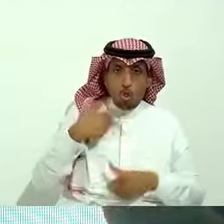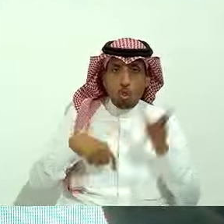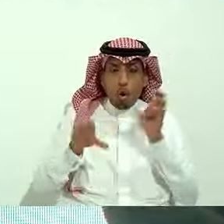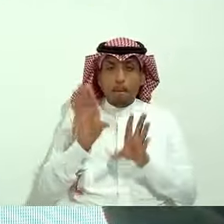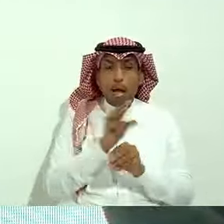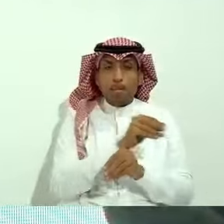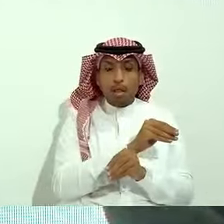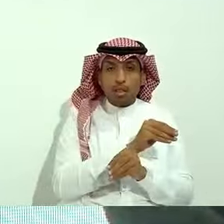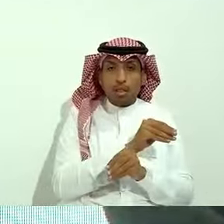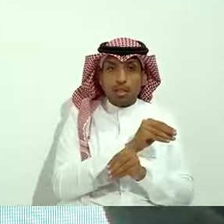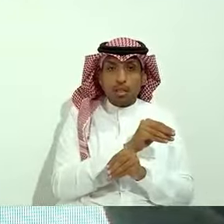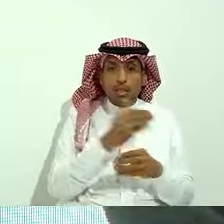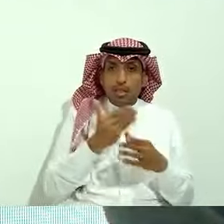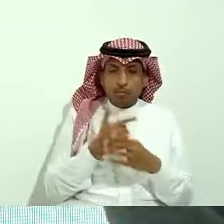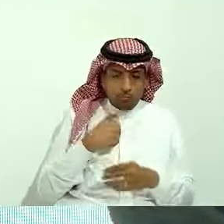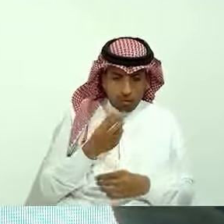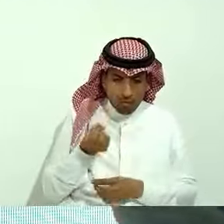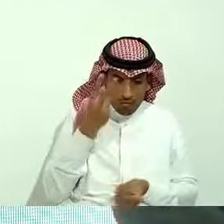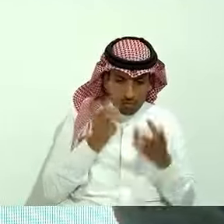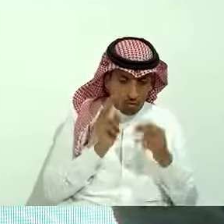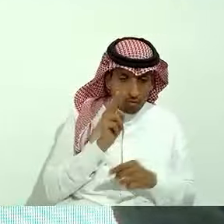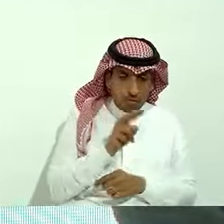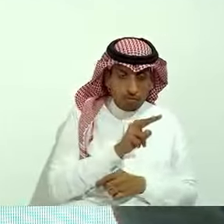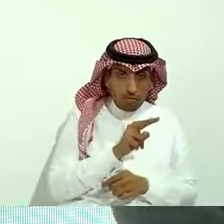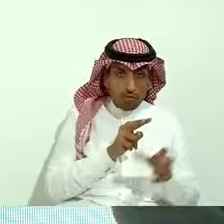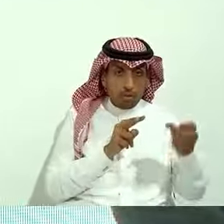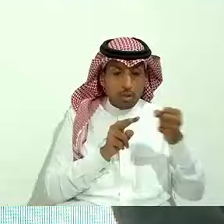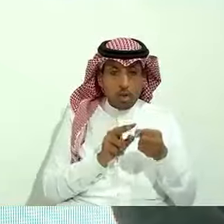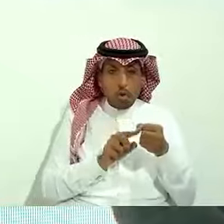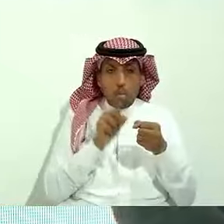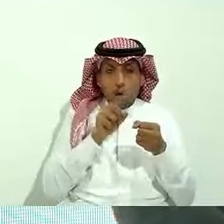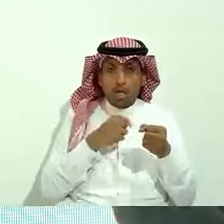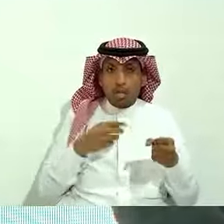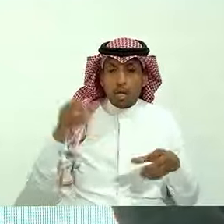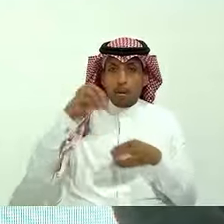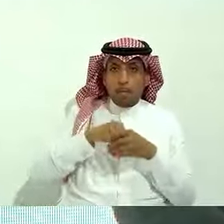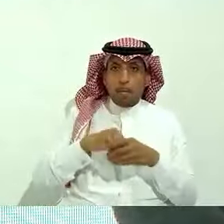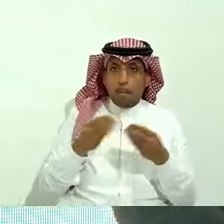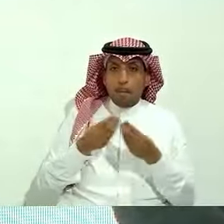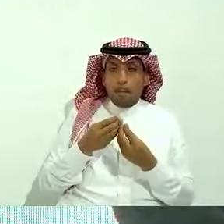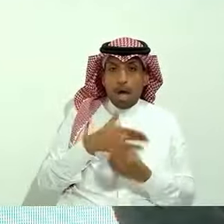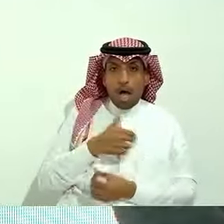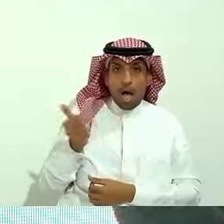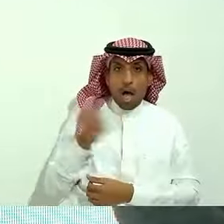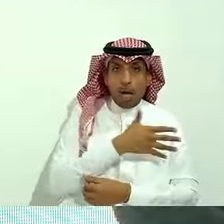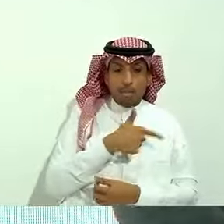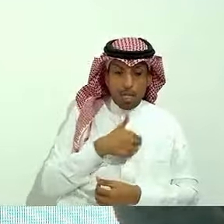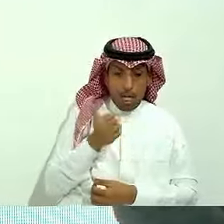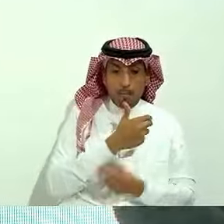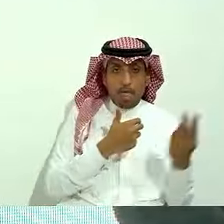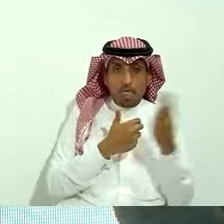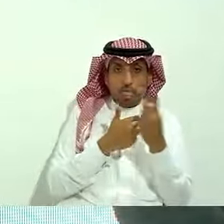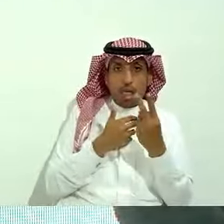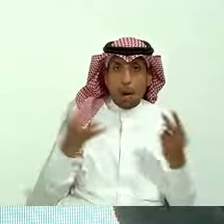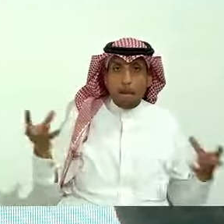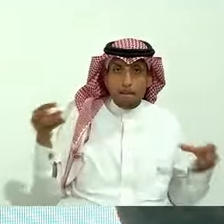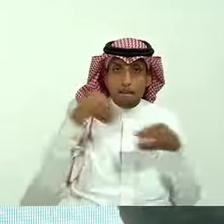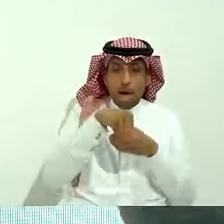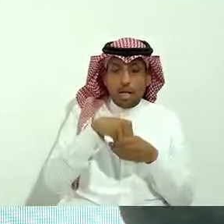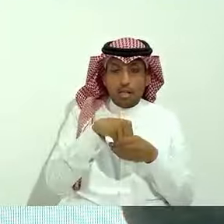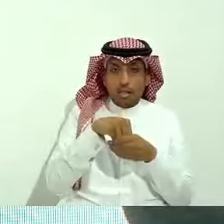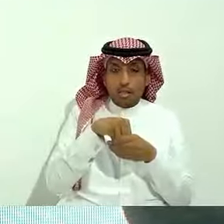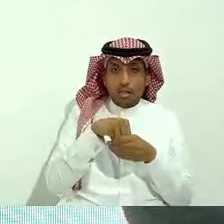على أساس تستلهم منها، طلعت بزي خلطت بين قبيلتين من قبائل الحجاز،